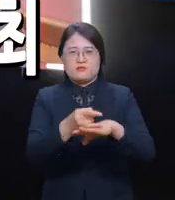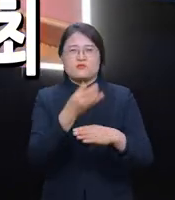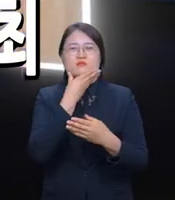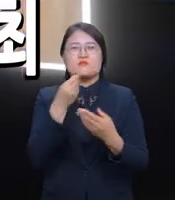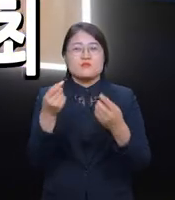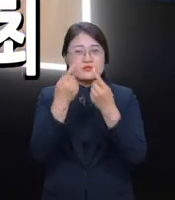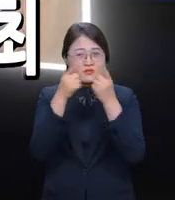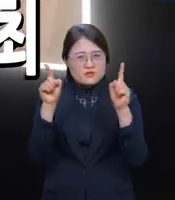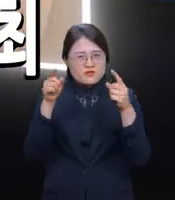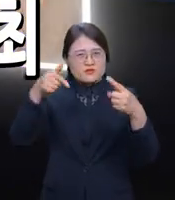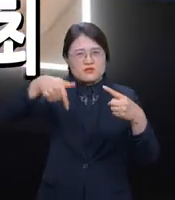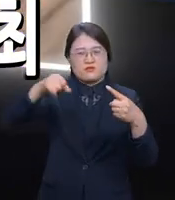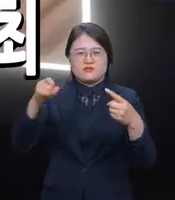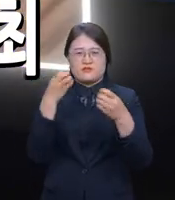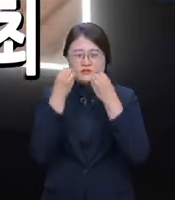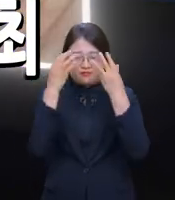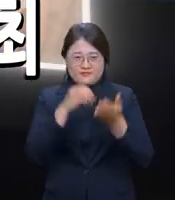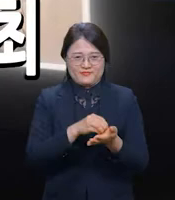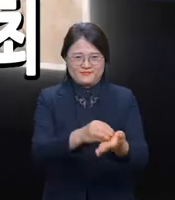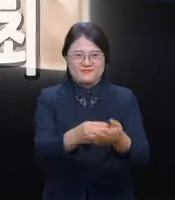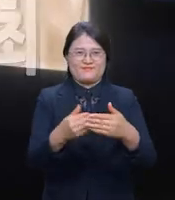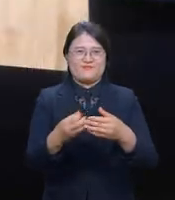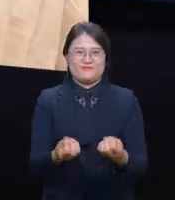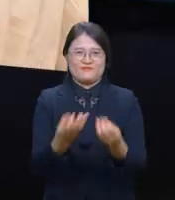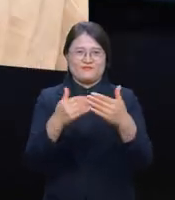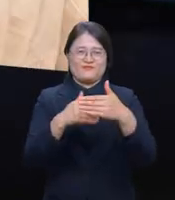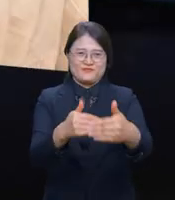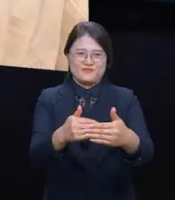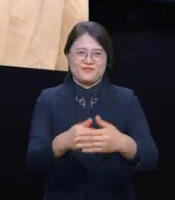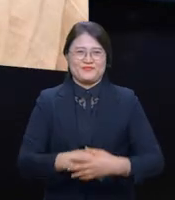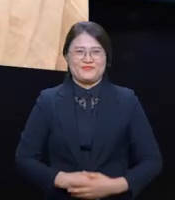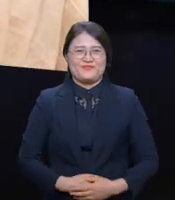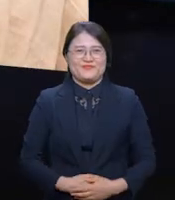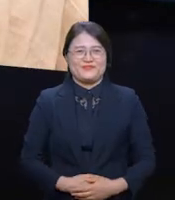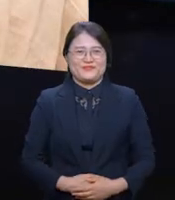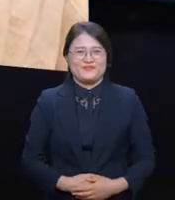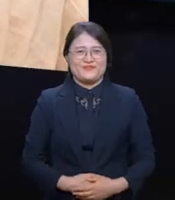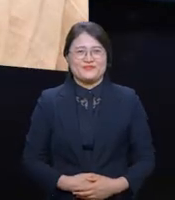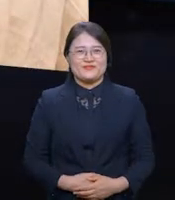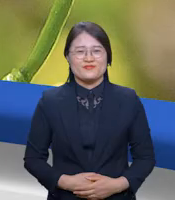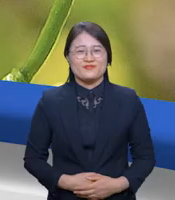의왕복지대학의 제1기 신입생 입학식이 진행됐습니다.